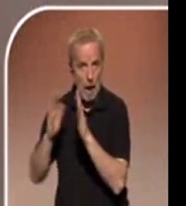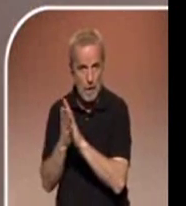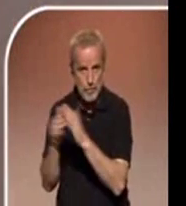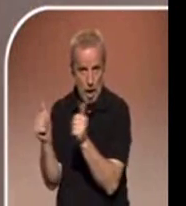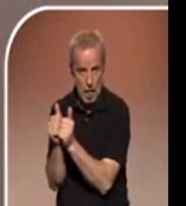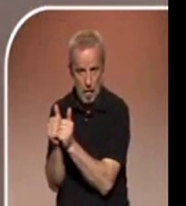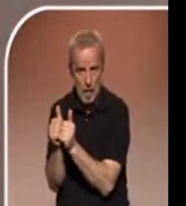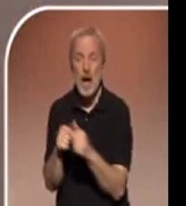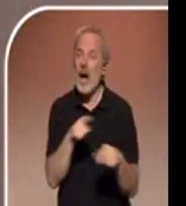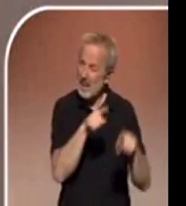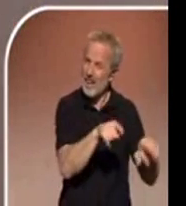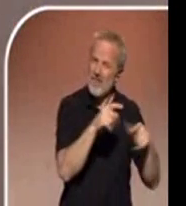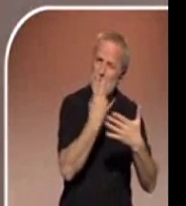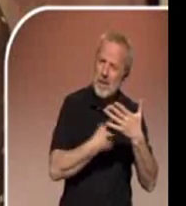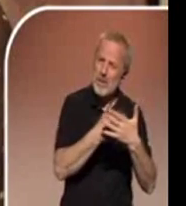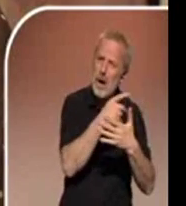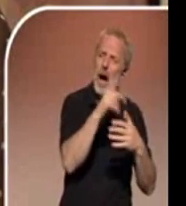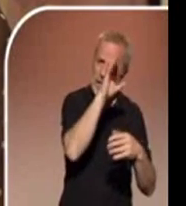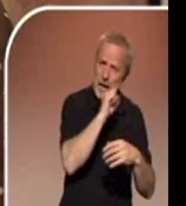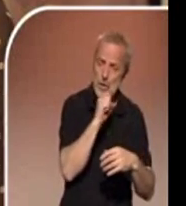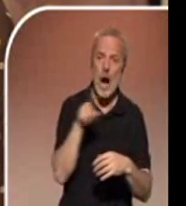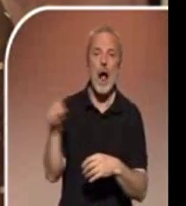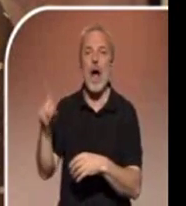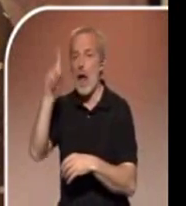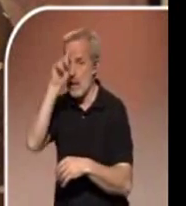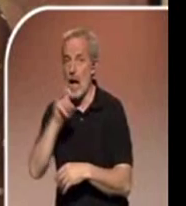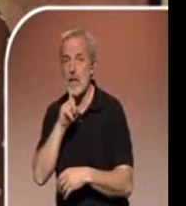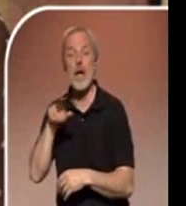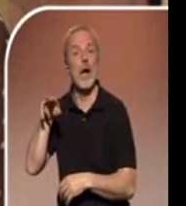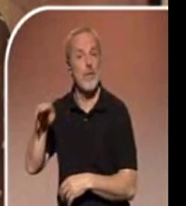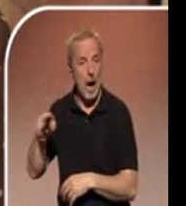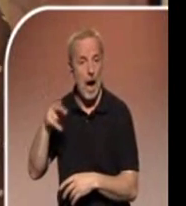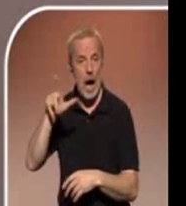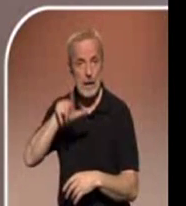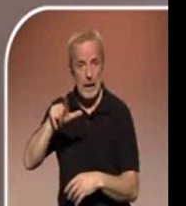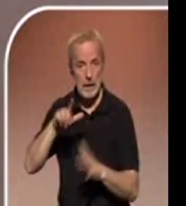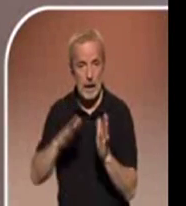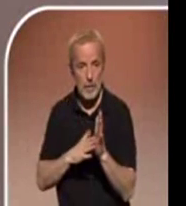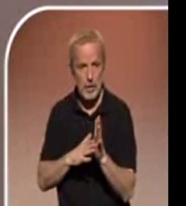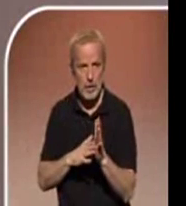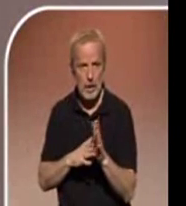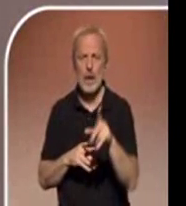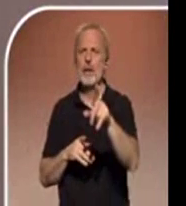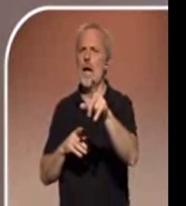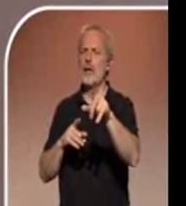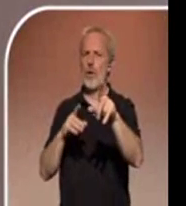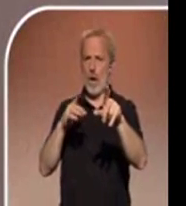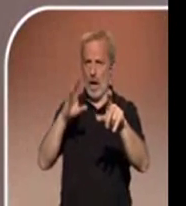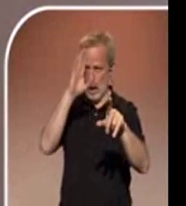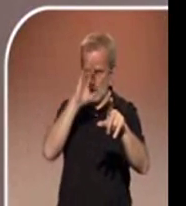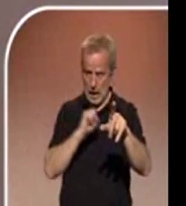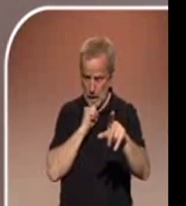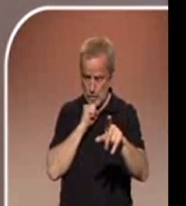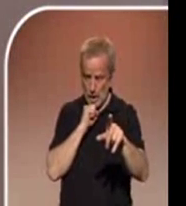já bych řekla, že to je tatínek. Ne, dědeček měl, ale že by to mohl být tatínek těch dětí, myslíte? Tak já jsem to pochopil, že to je dědeček, který má dceru.